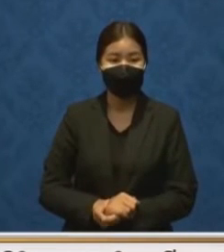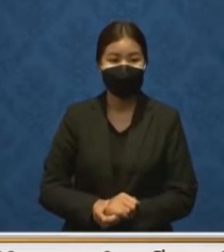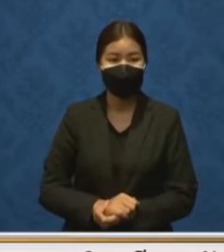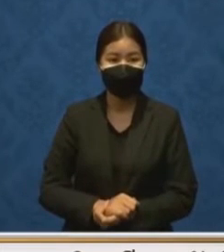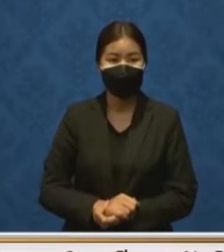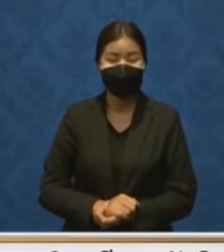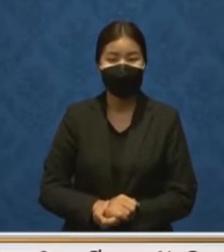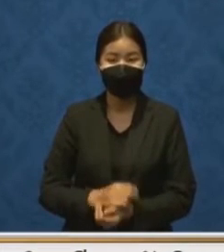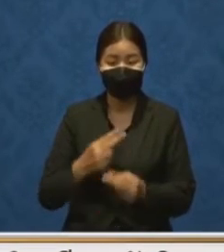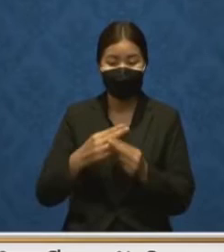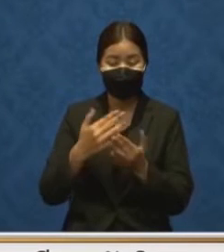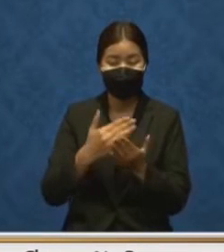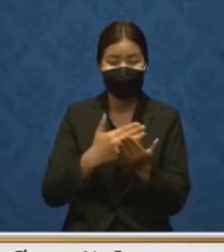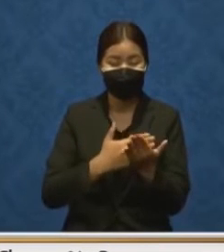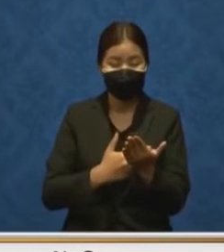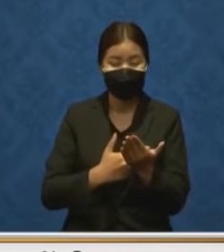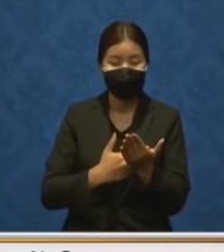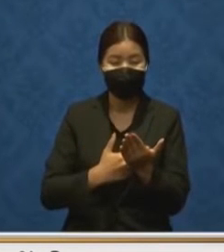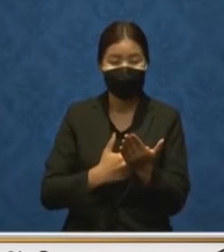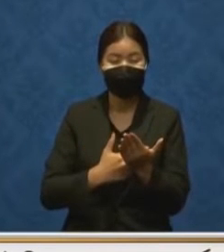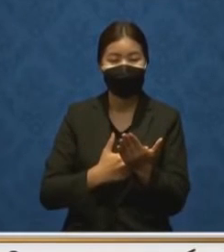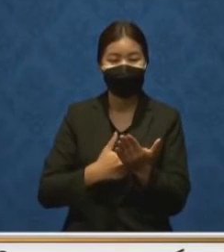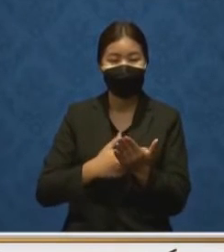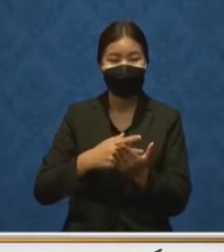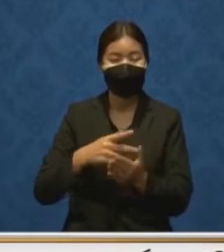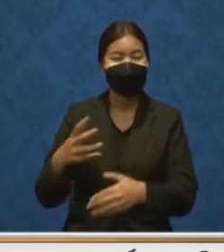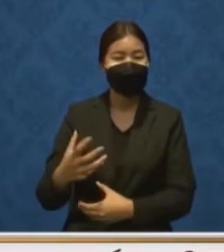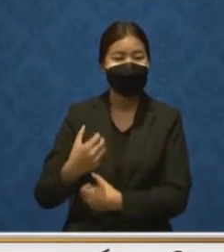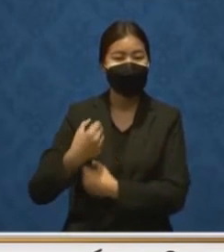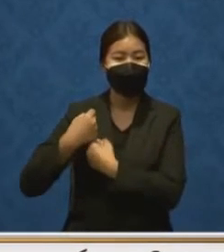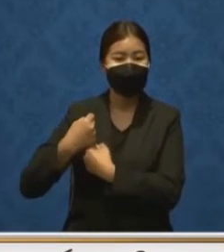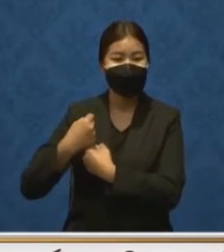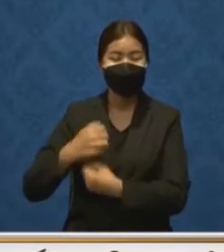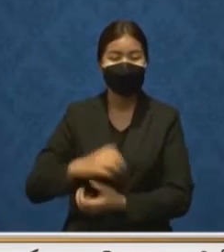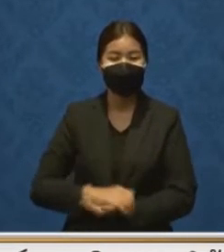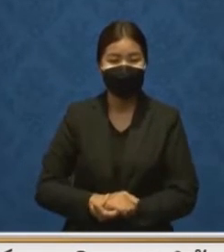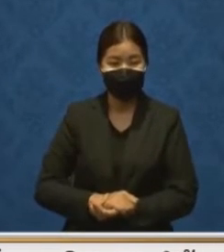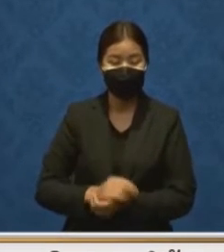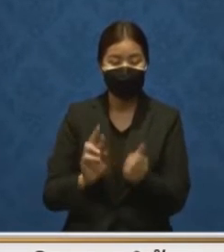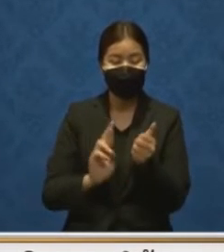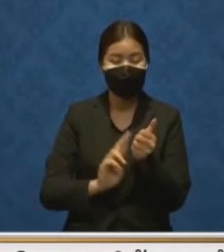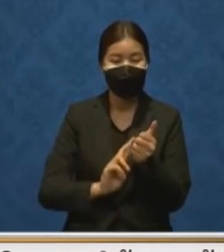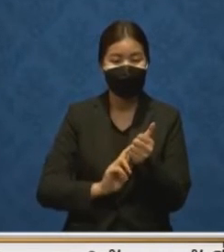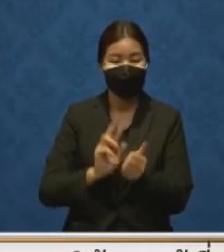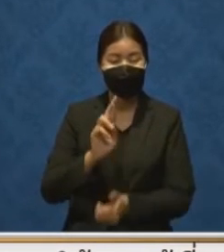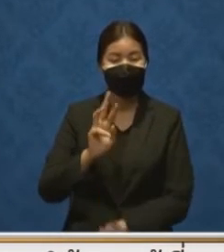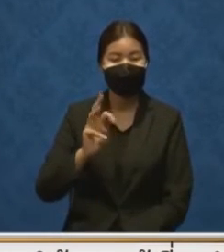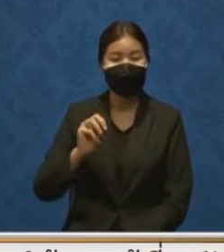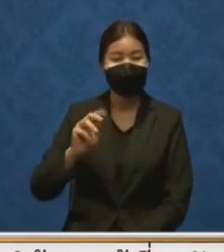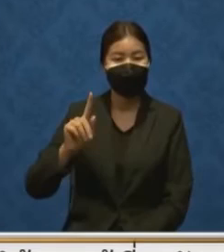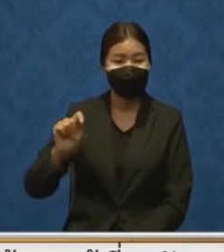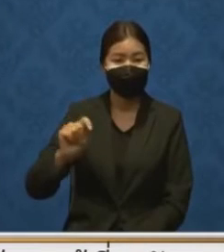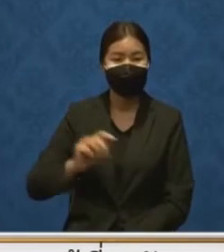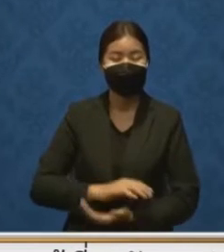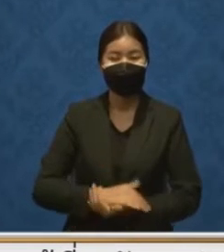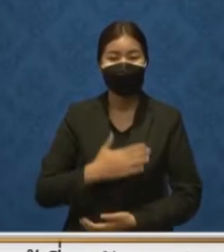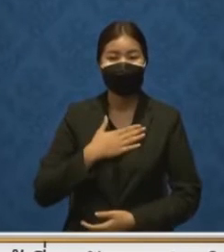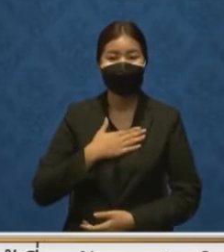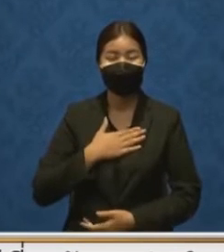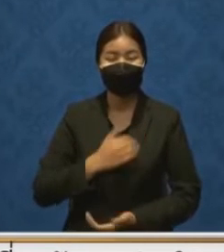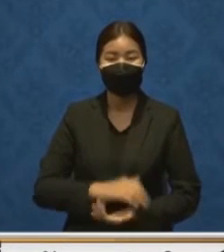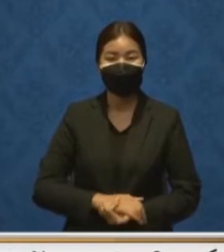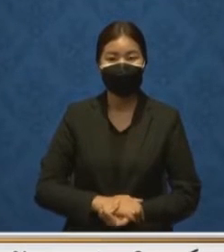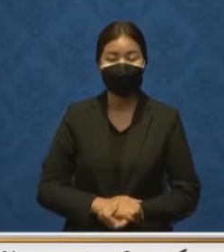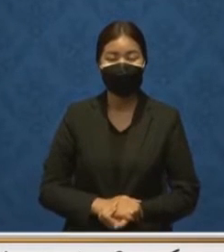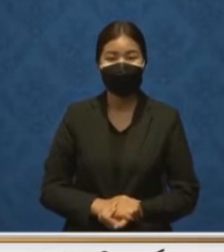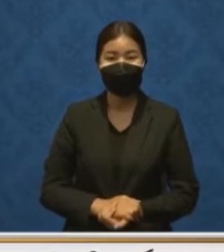ชีรายชื่อ พักประชาทิปัตร รองนายกรัฐมุรี และนำตีวาการกระสูงผานิตขอนิญา